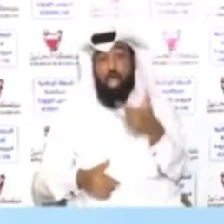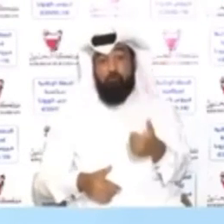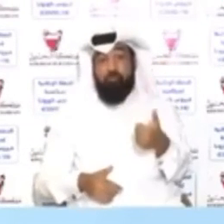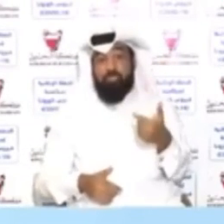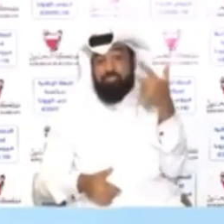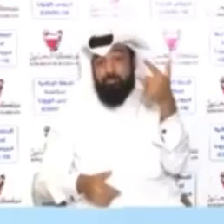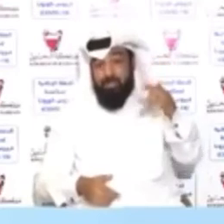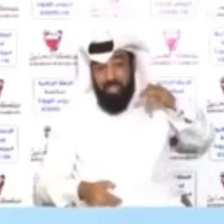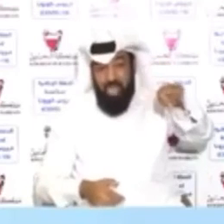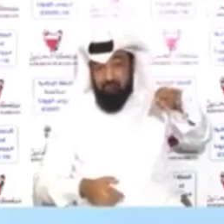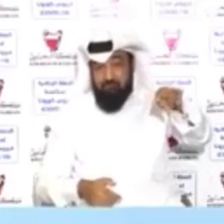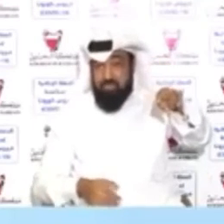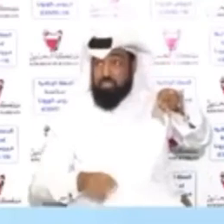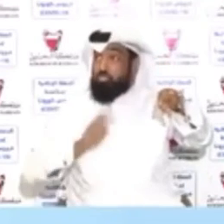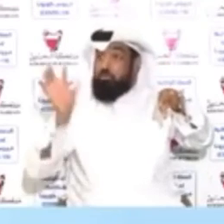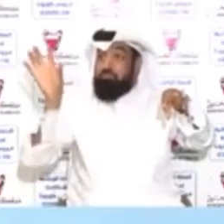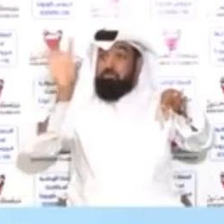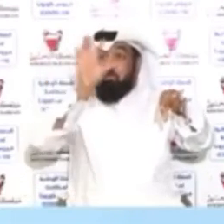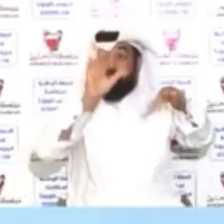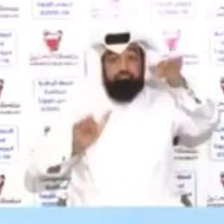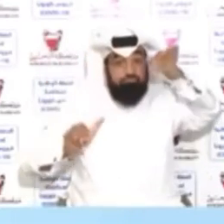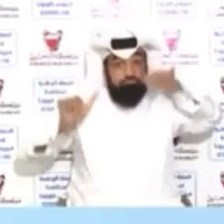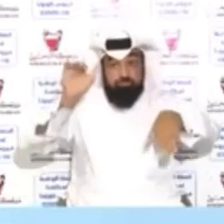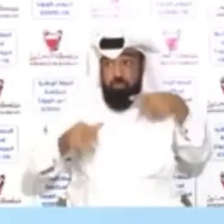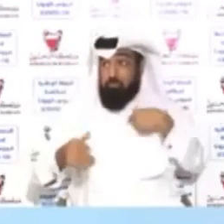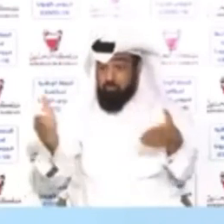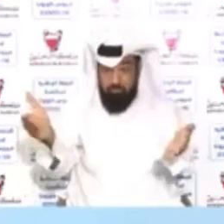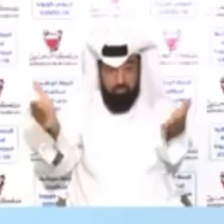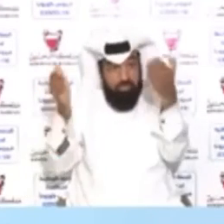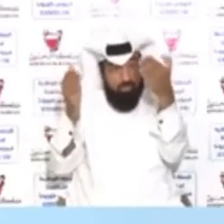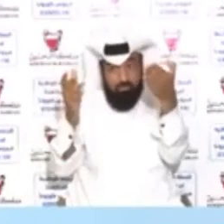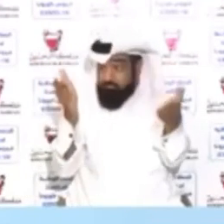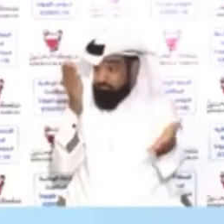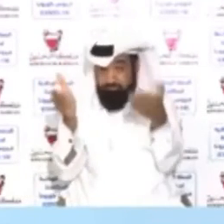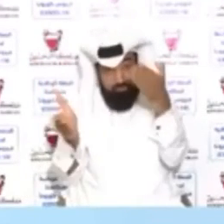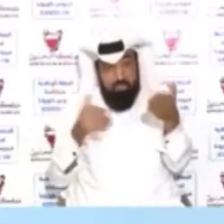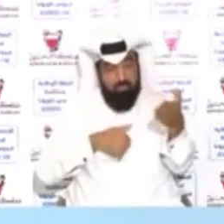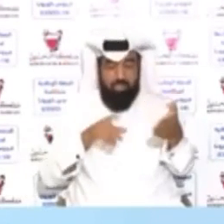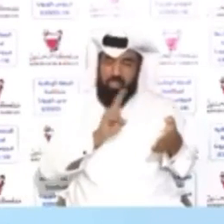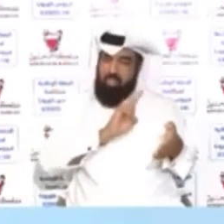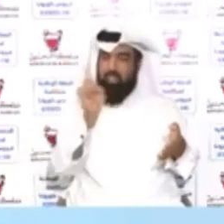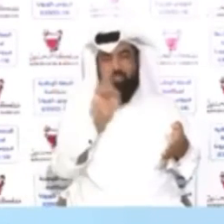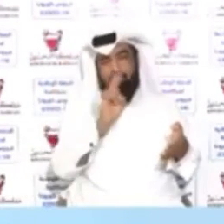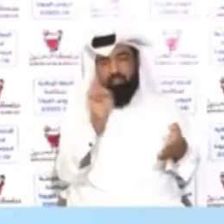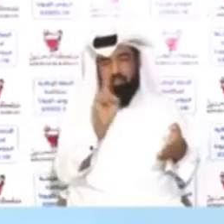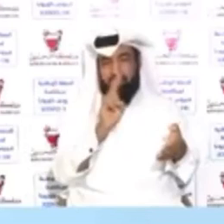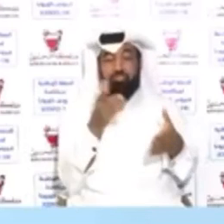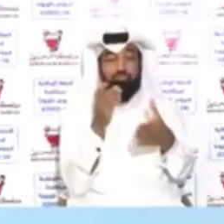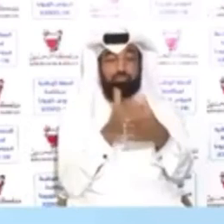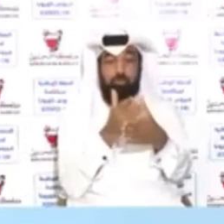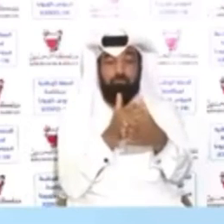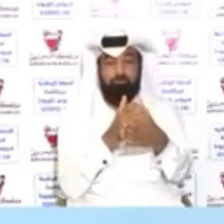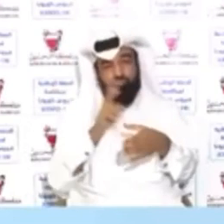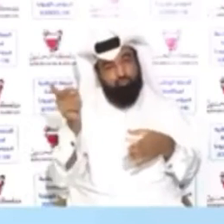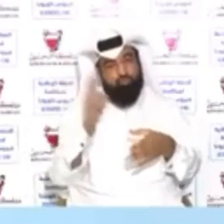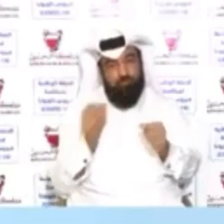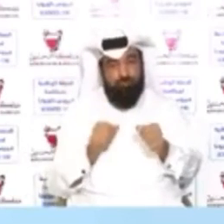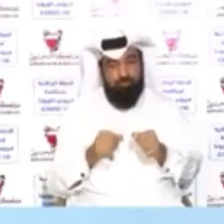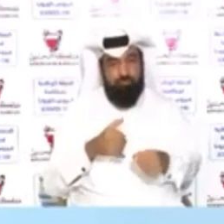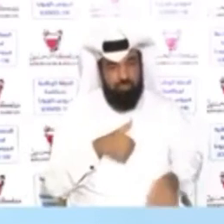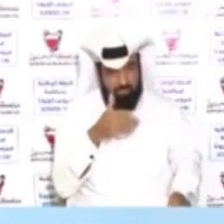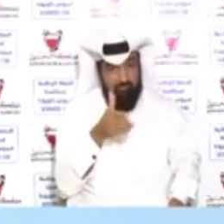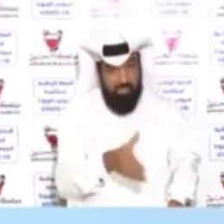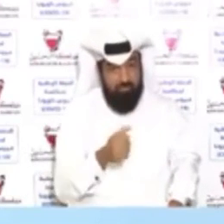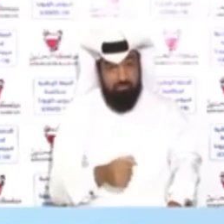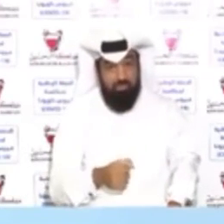نسبة الترصد والفحص اللي تقام في هذه يعني في هذه يعني خلينا نقول في البلد. ففي مملكة البحرين عندنا 330,000